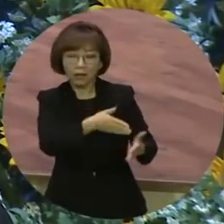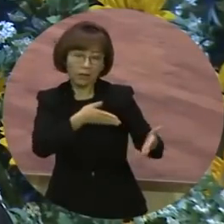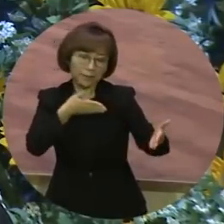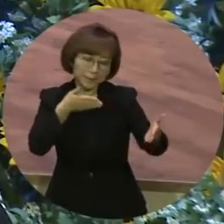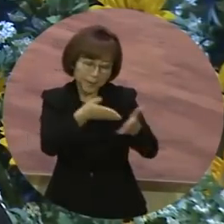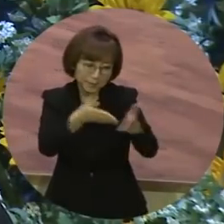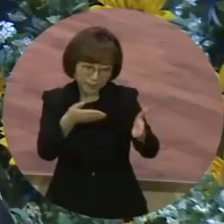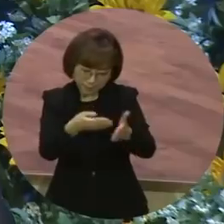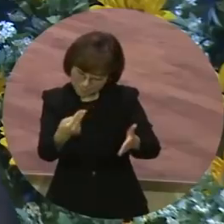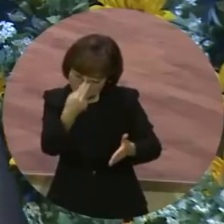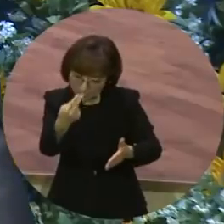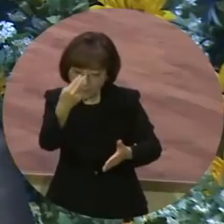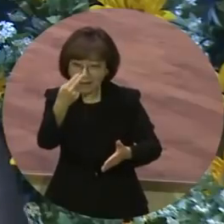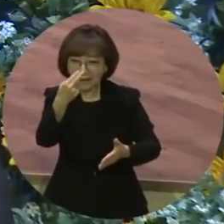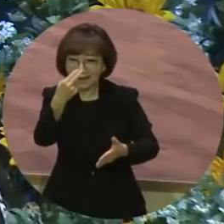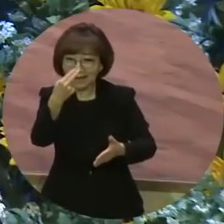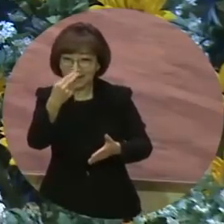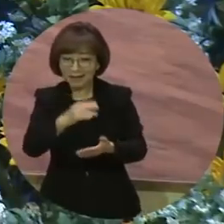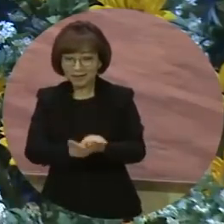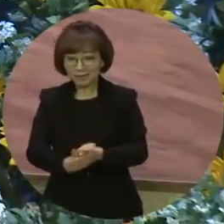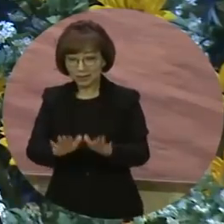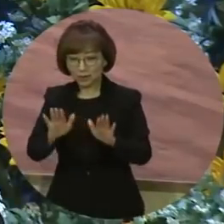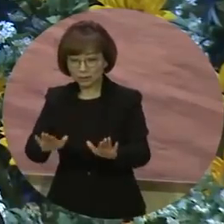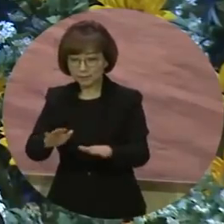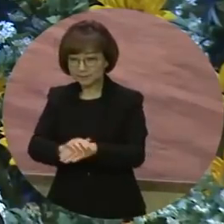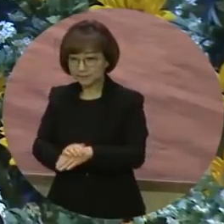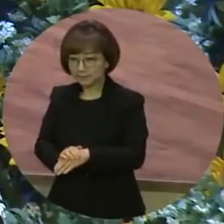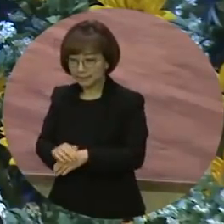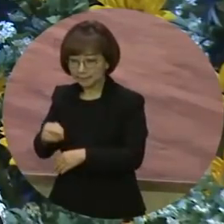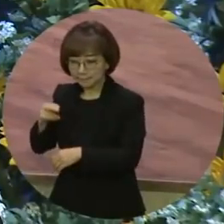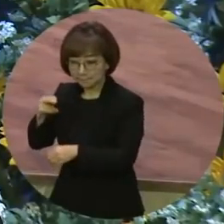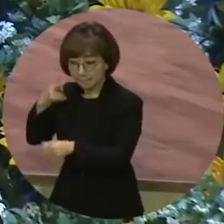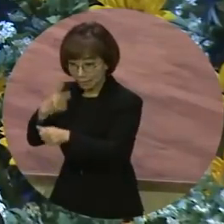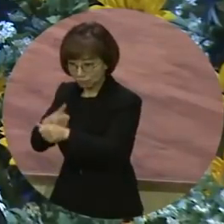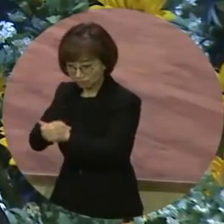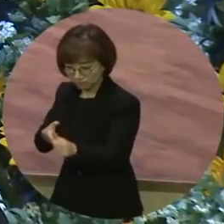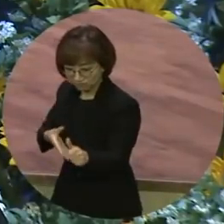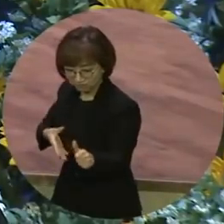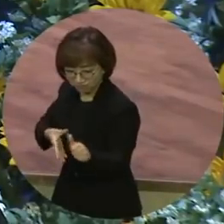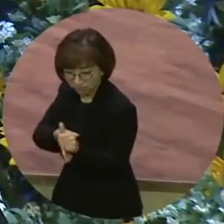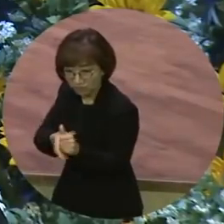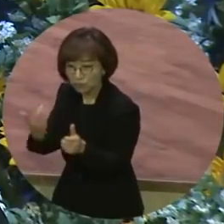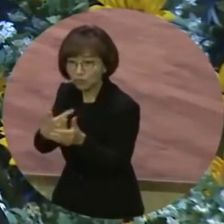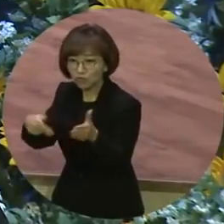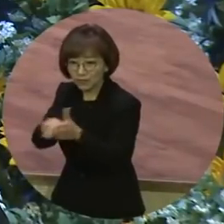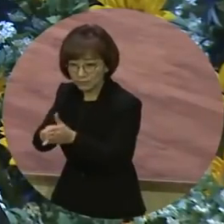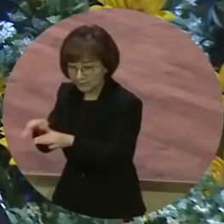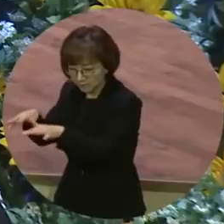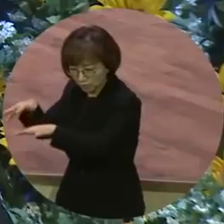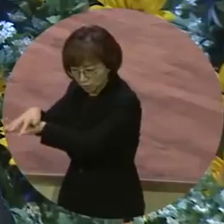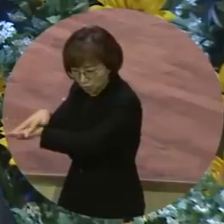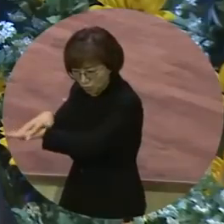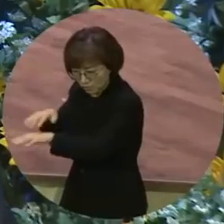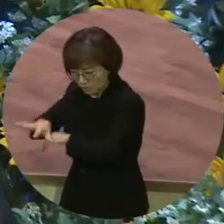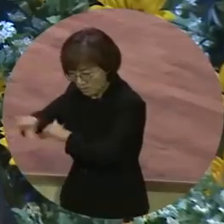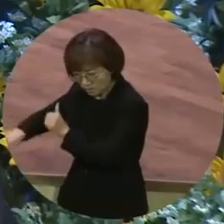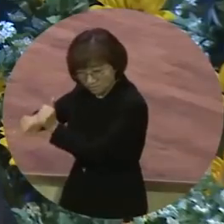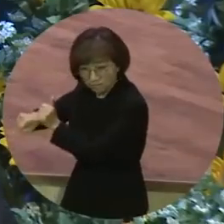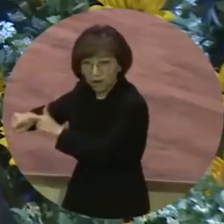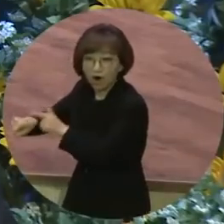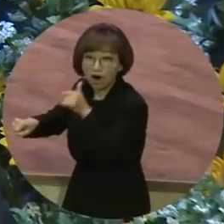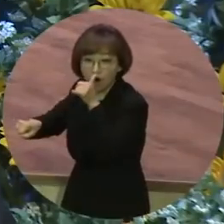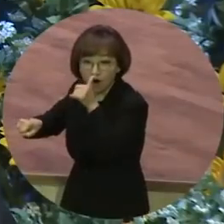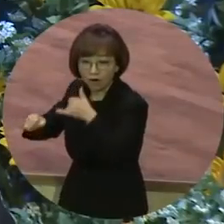바울은 바울을 그야말로 죽이겠다고 따라오는 그야말로 이 결사대가 조직되어 있고 바울을